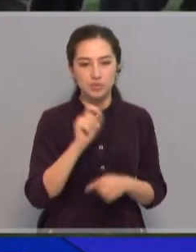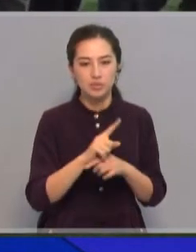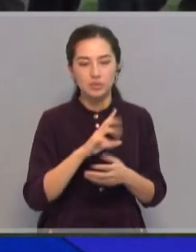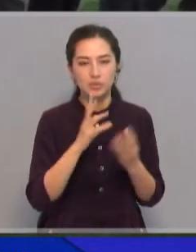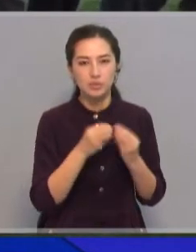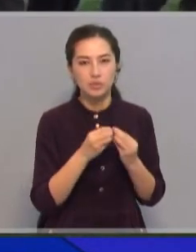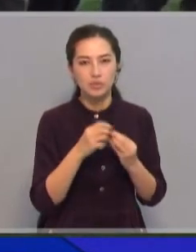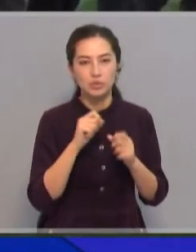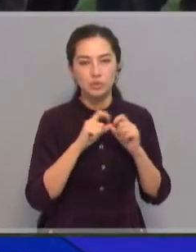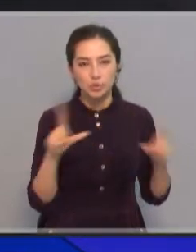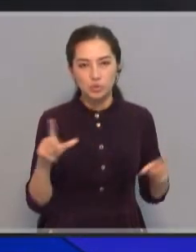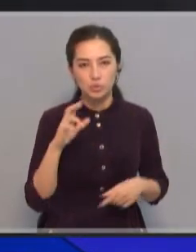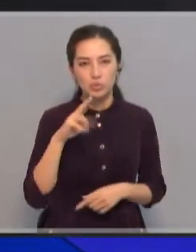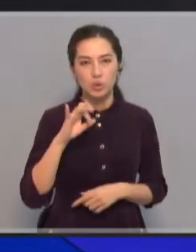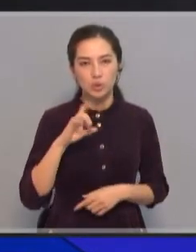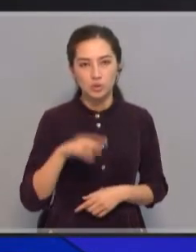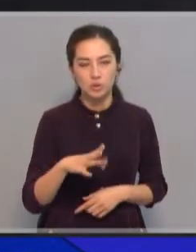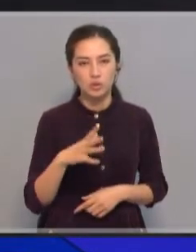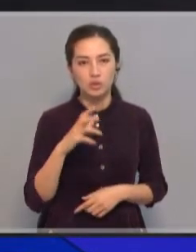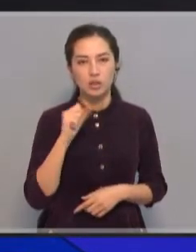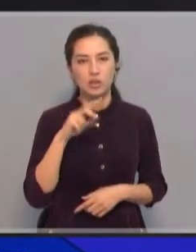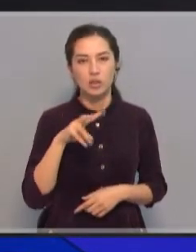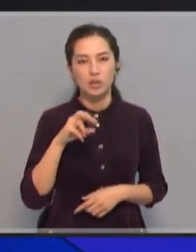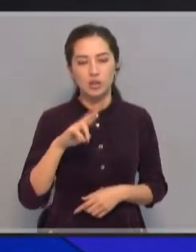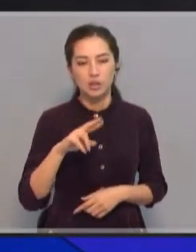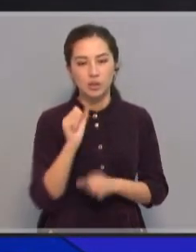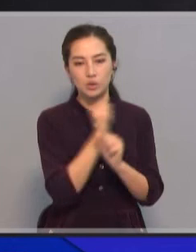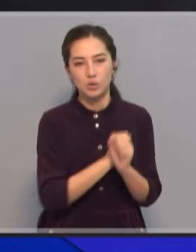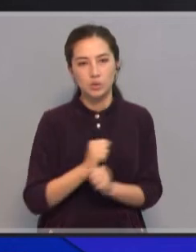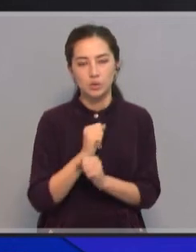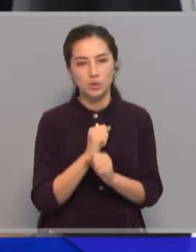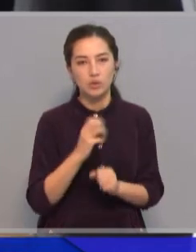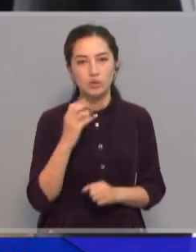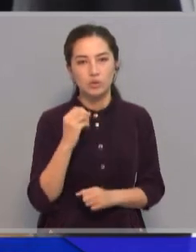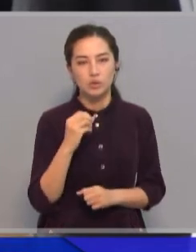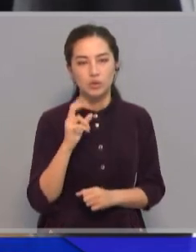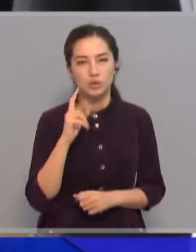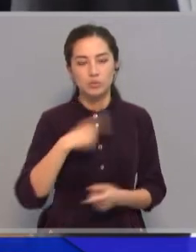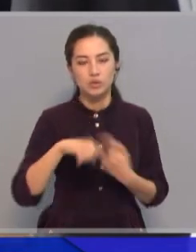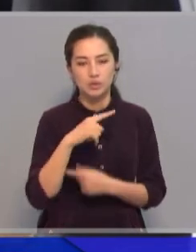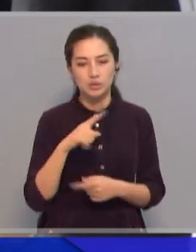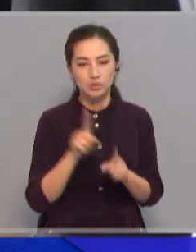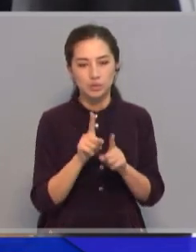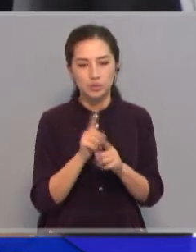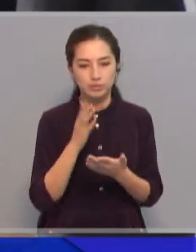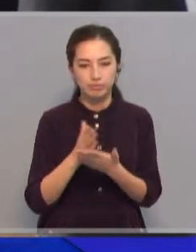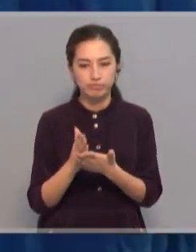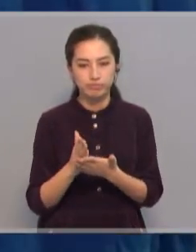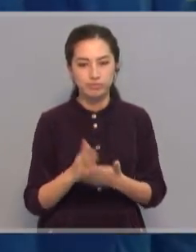нысандар қатарында мектеп пен спорт алаңшалары, аллеялар мен демалыс орындары, сондай-ақ кәсіпкерлік нысандар да бар.